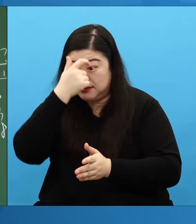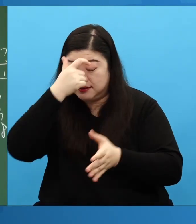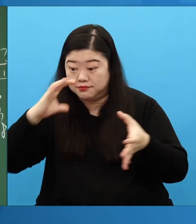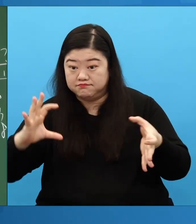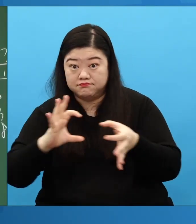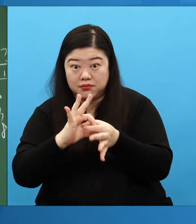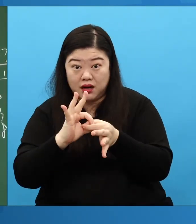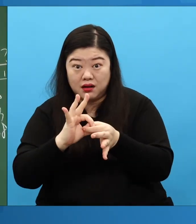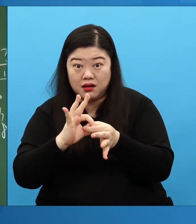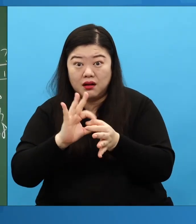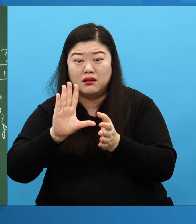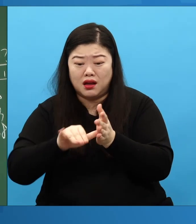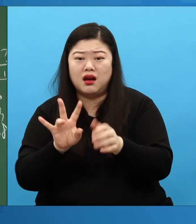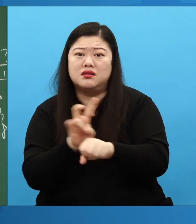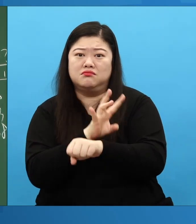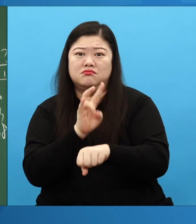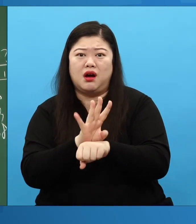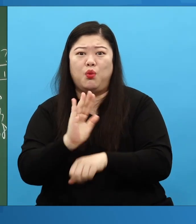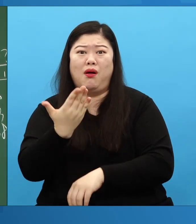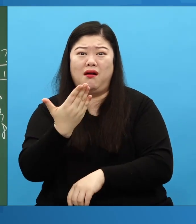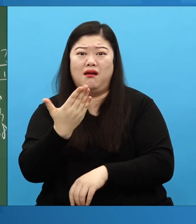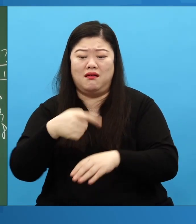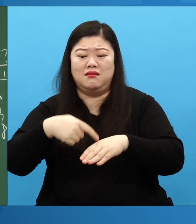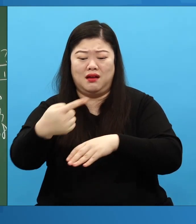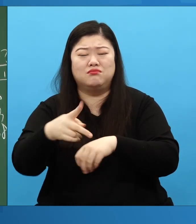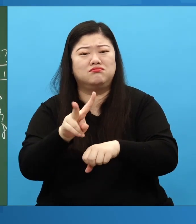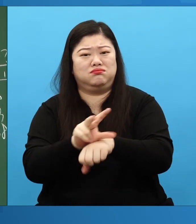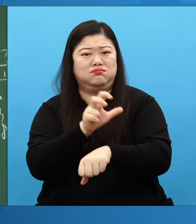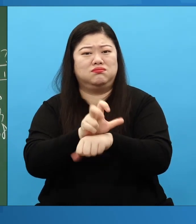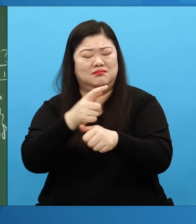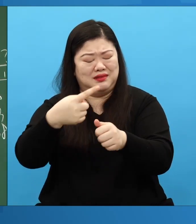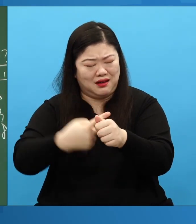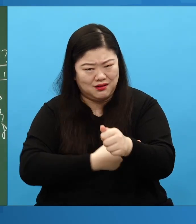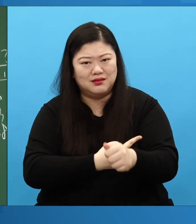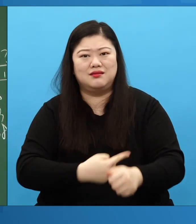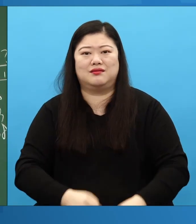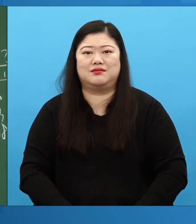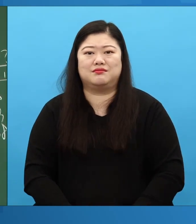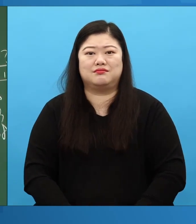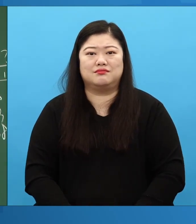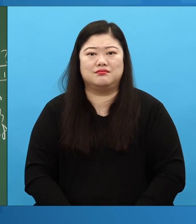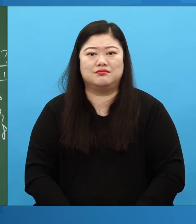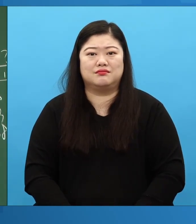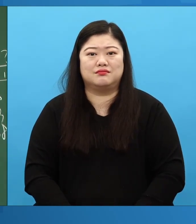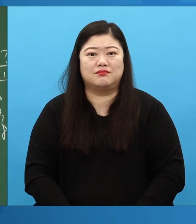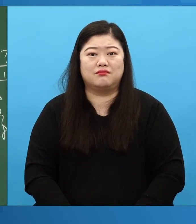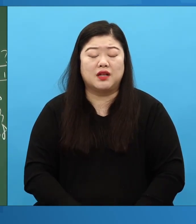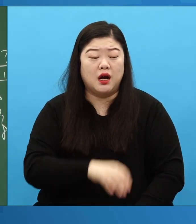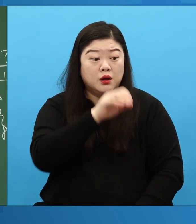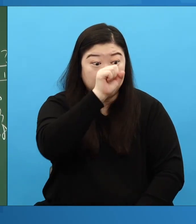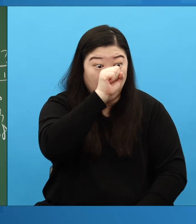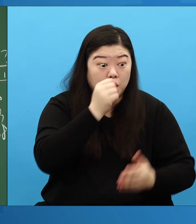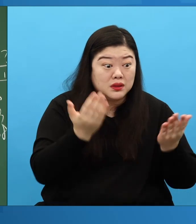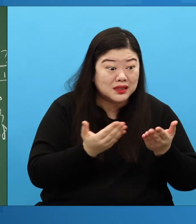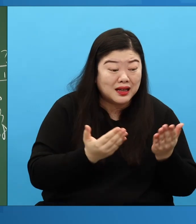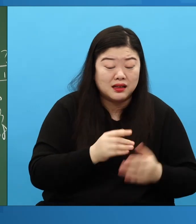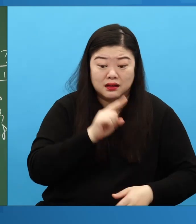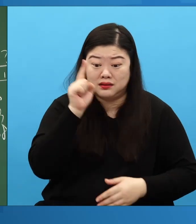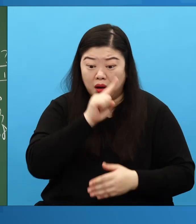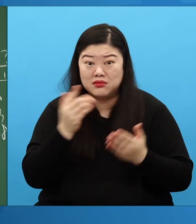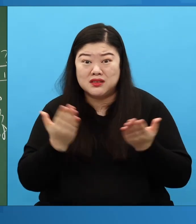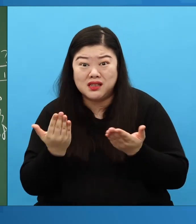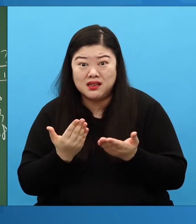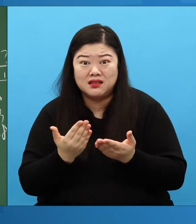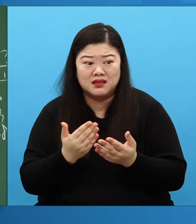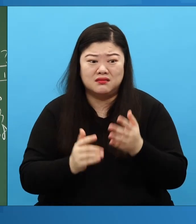problems through prayer. 그러면 24가 되는 거예요. Then 24 take place. 여러분이 뭐 좋은 것도 있고 안 좋은 것도 뭐 생기잖아요. 이걸 전부 기도로 푸는 겁니다. Good things, bad